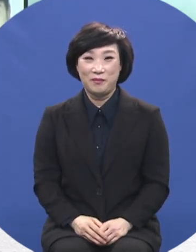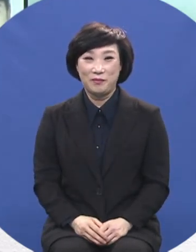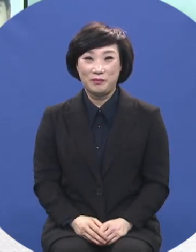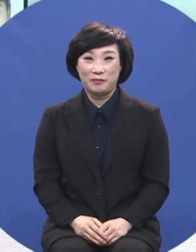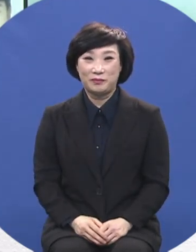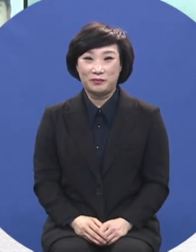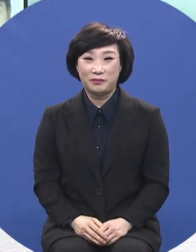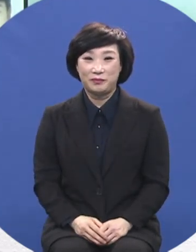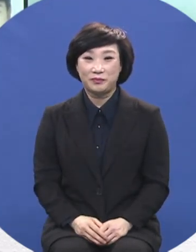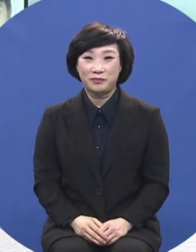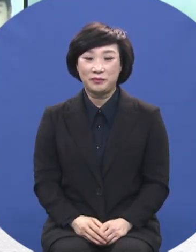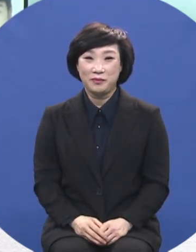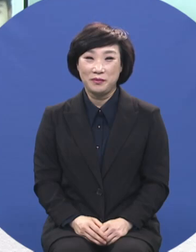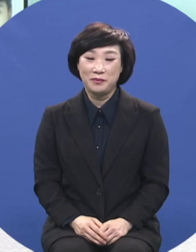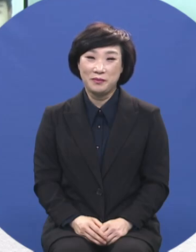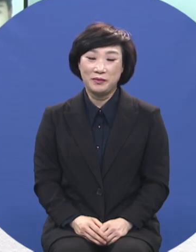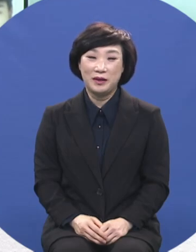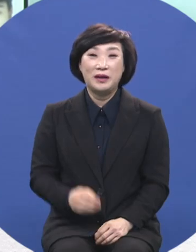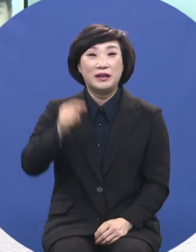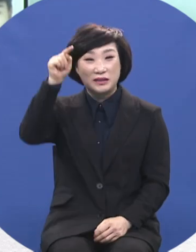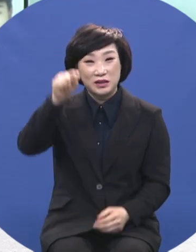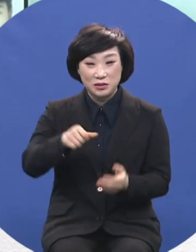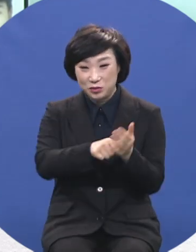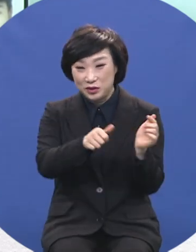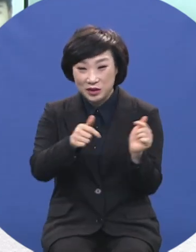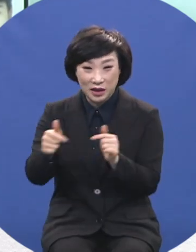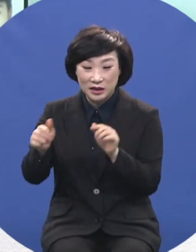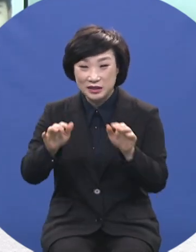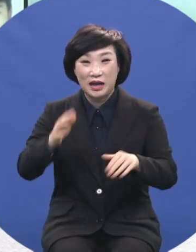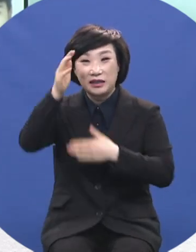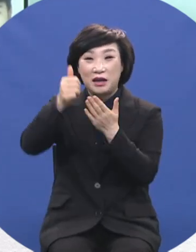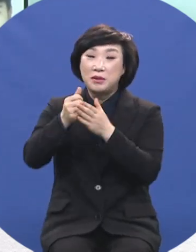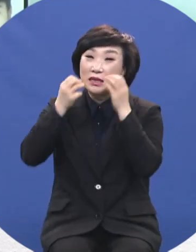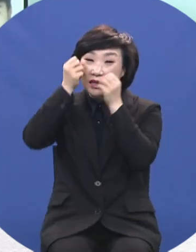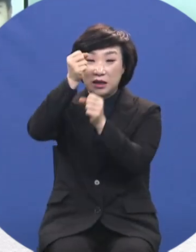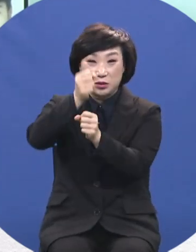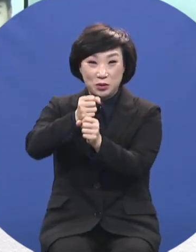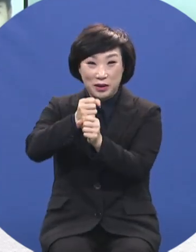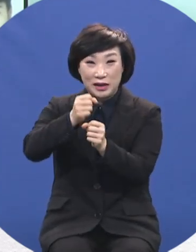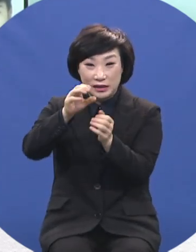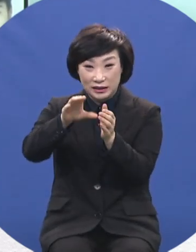하나님께서 많은 천지만물을 창조하실 때